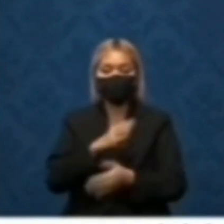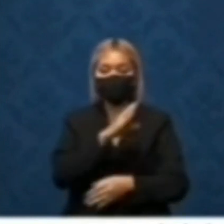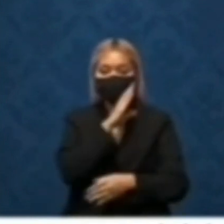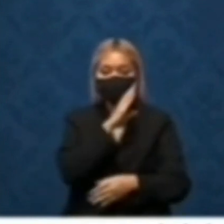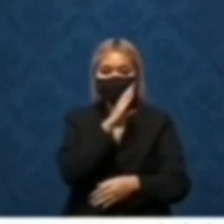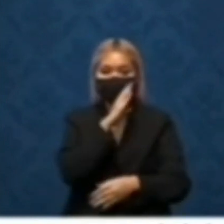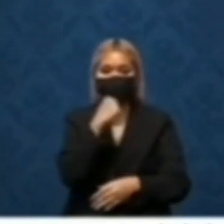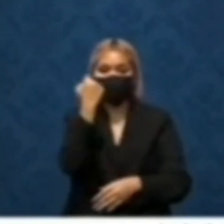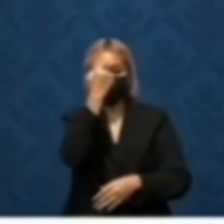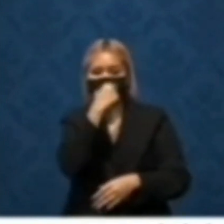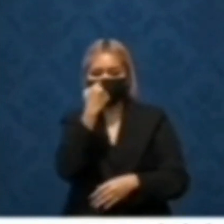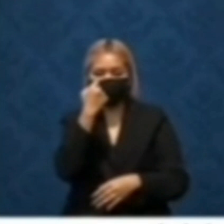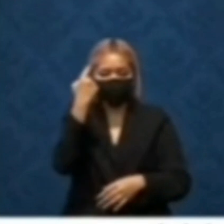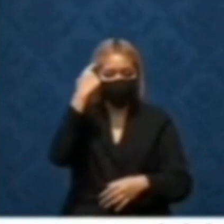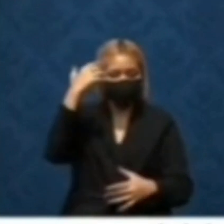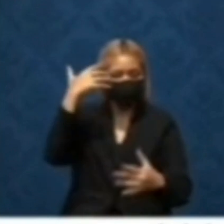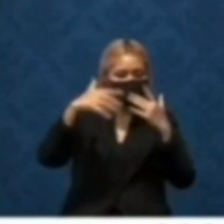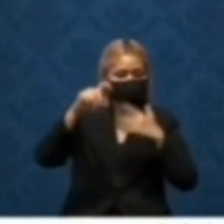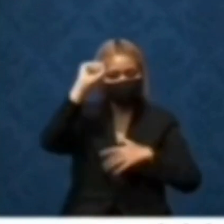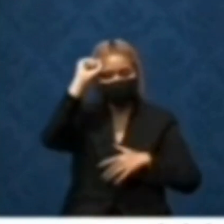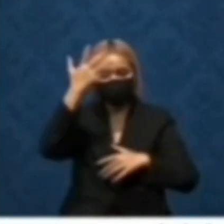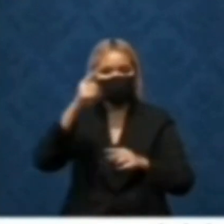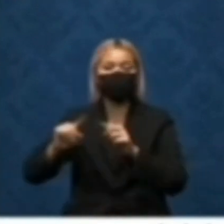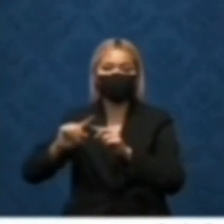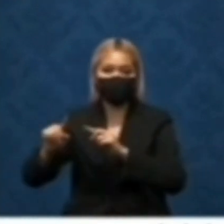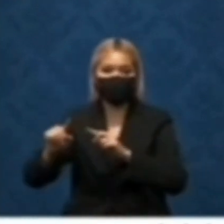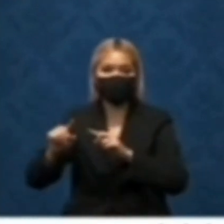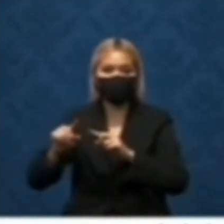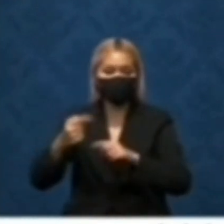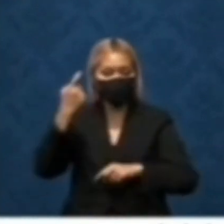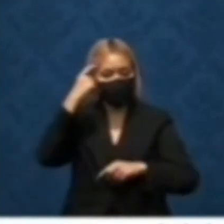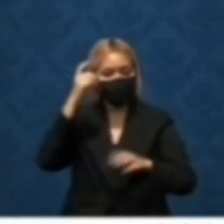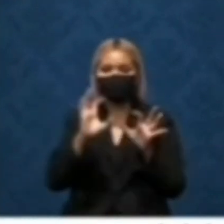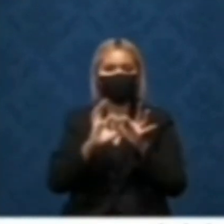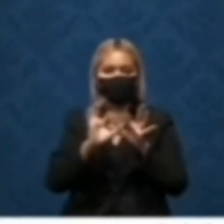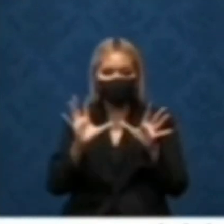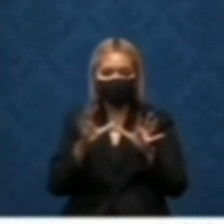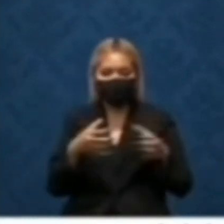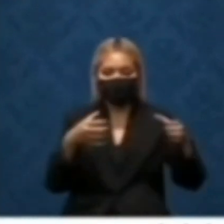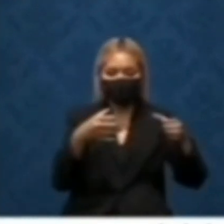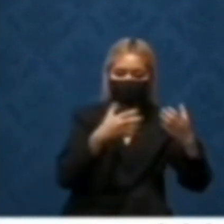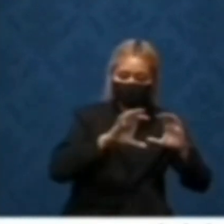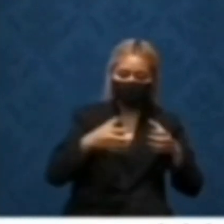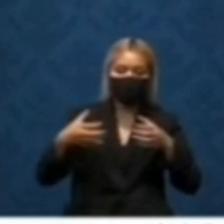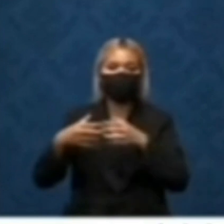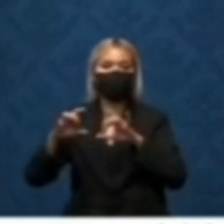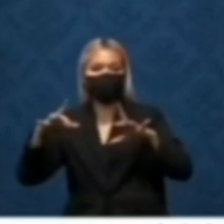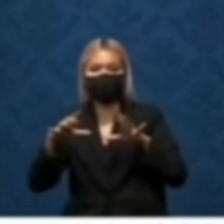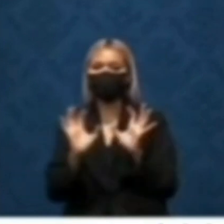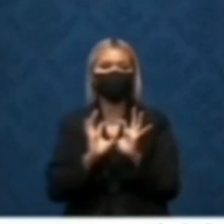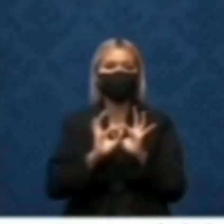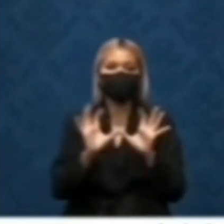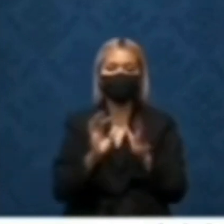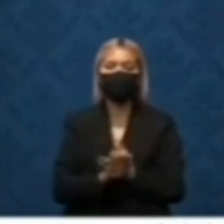ดเป็นผู้ผิดหลงในการฟังคำถามที่เข้าใจผิดนั้นไม่ได้เกี่ยวข้องกับเสียงข้างมากไม่ได้เกี่ยวข้องกับฝ่ายรัฐบาลหรือฝ่ายค้านครับผ